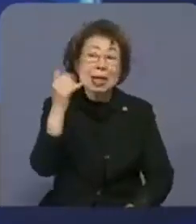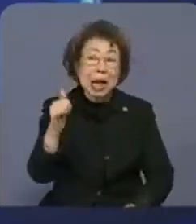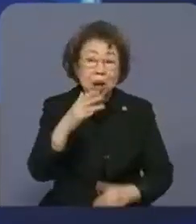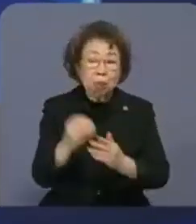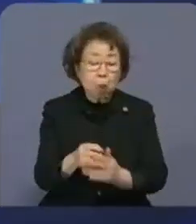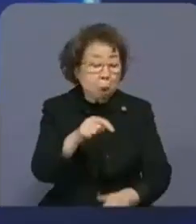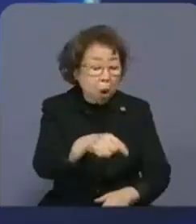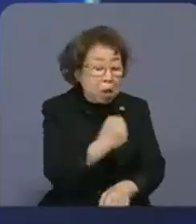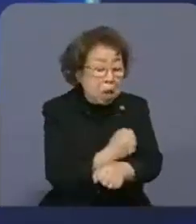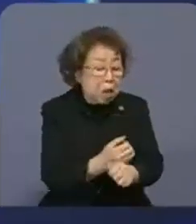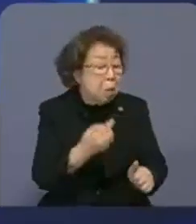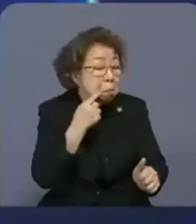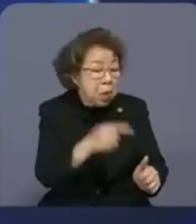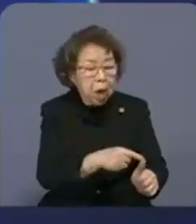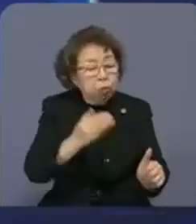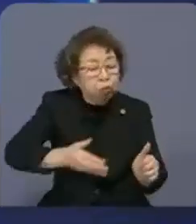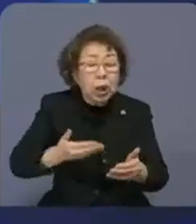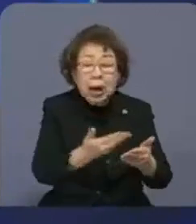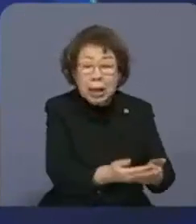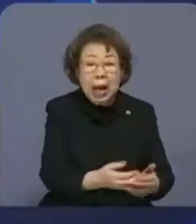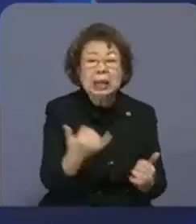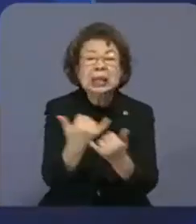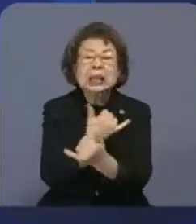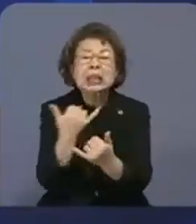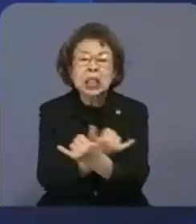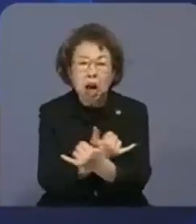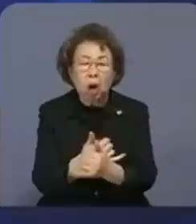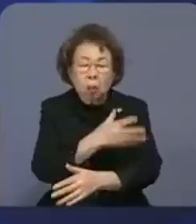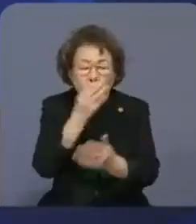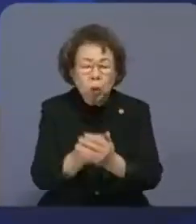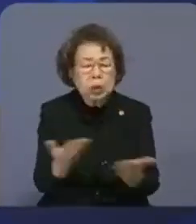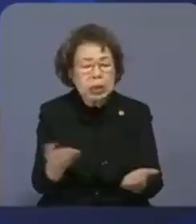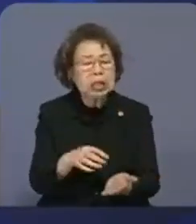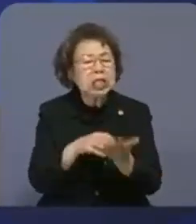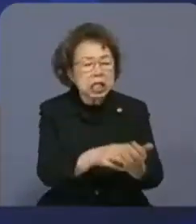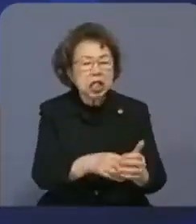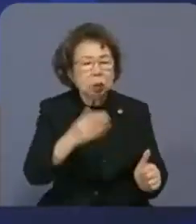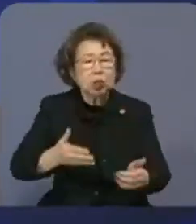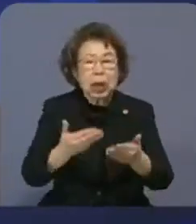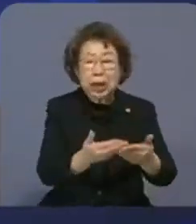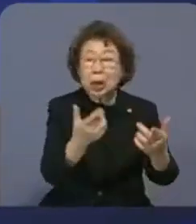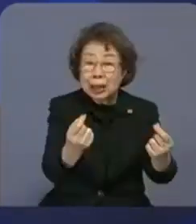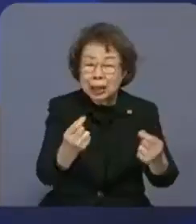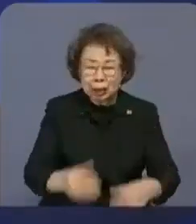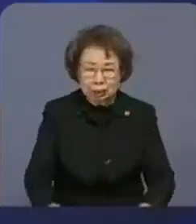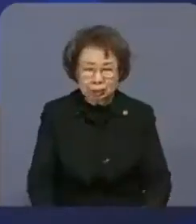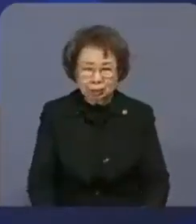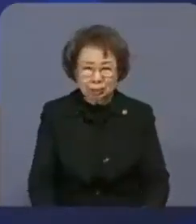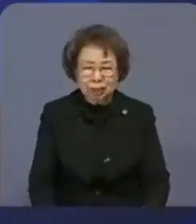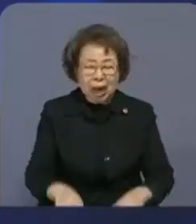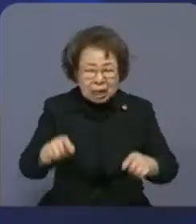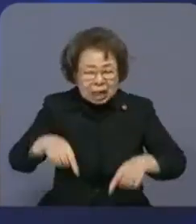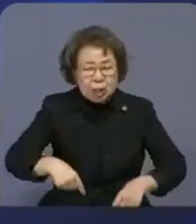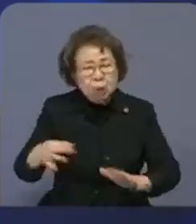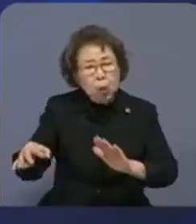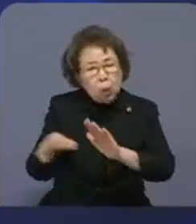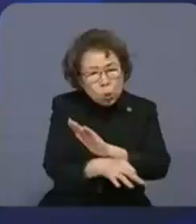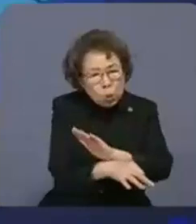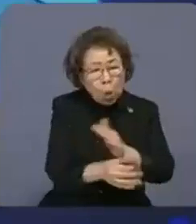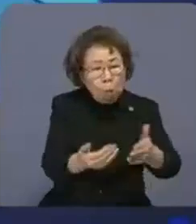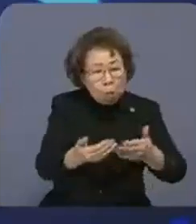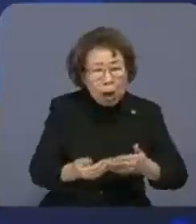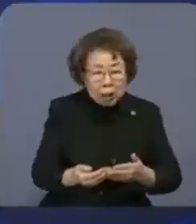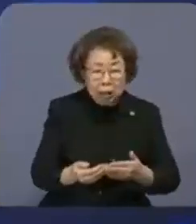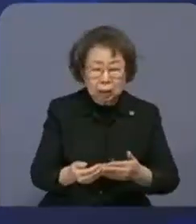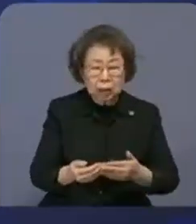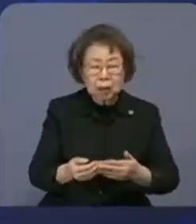하문 노조 간부에게 총 탁해서 친척들을 항 말에 추력 시켰다고 진행했습니다 이 과정에서 직접 금품을 주고 받은 당시